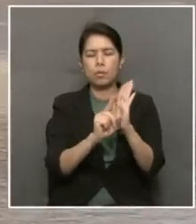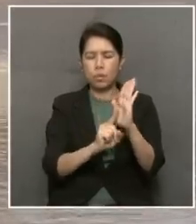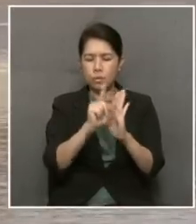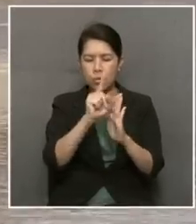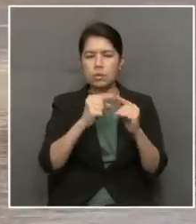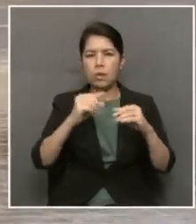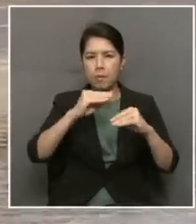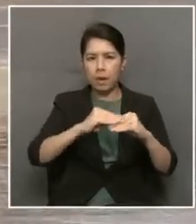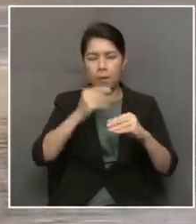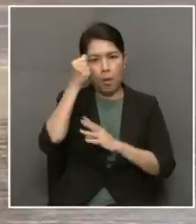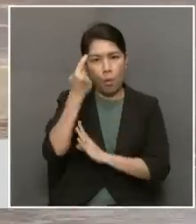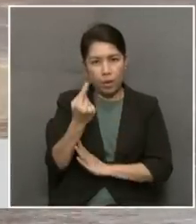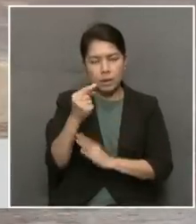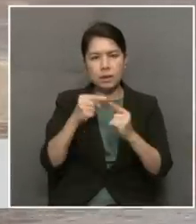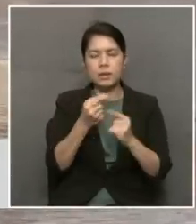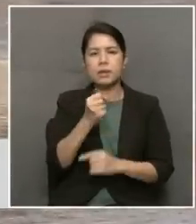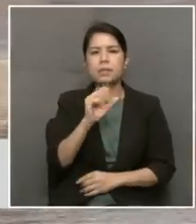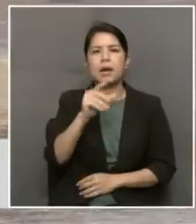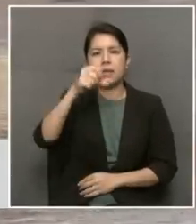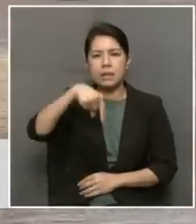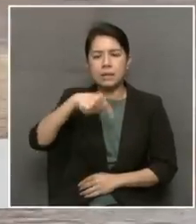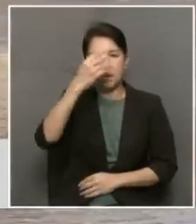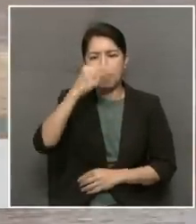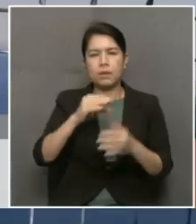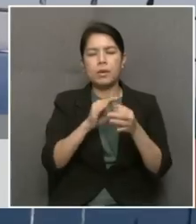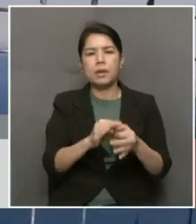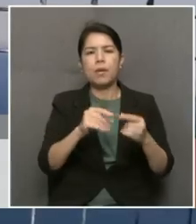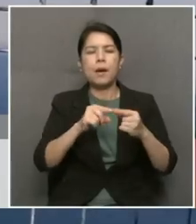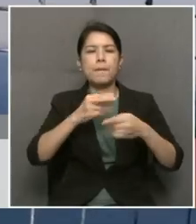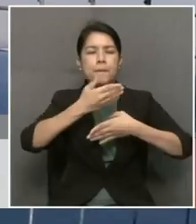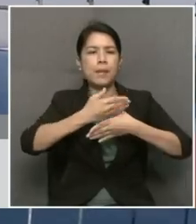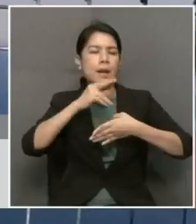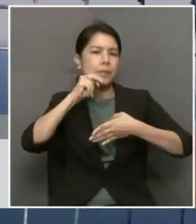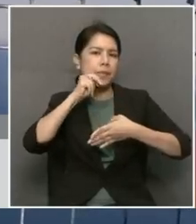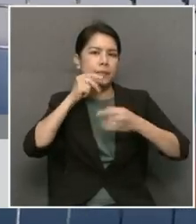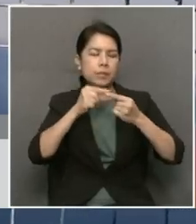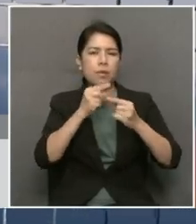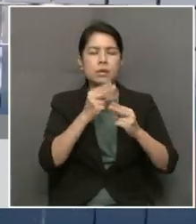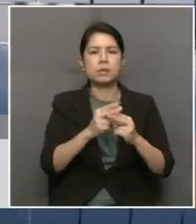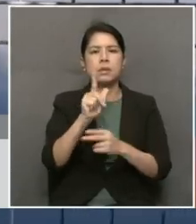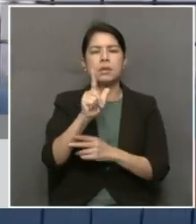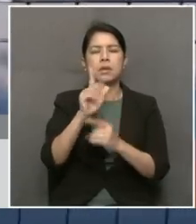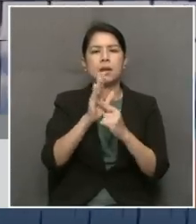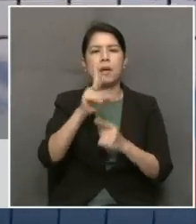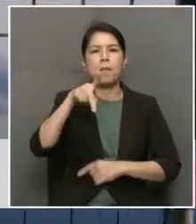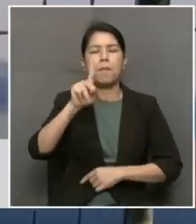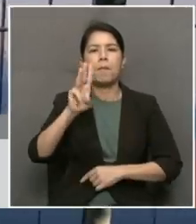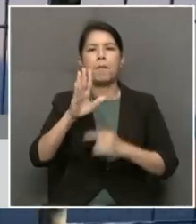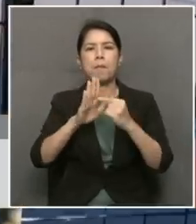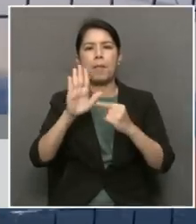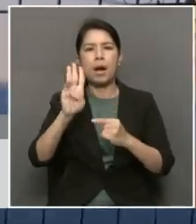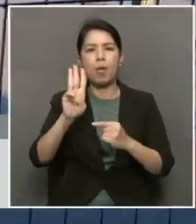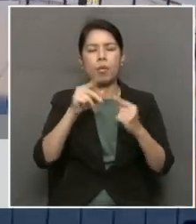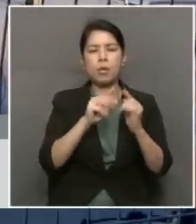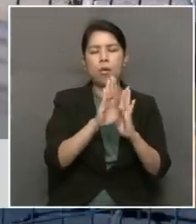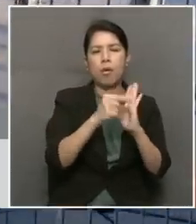15ซมครับสาเหตุมาจากการระบายน้ำของเขื่อนลำปาที่จังหวัดกาฬสินธุ์ที่ตอนี้ทางเขื่อนก็เร่งระบายน้ำวัน